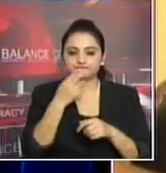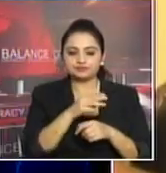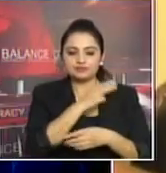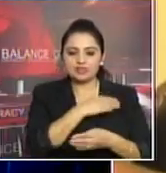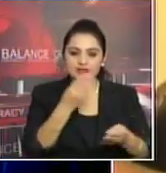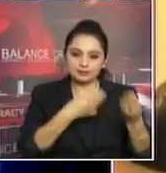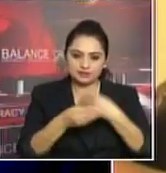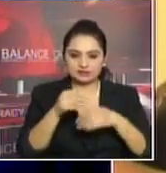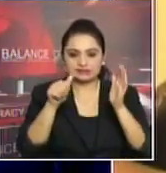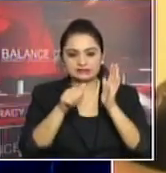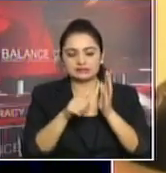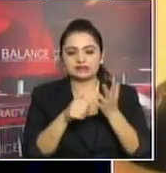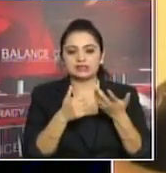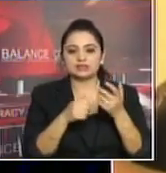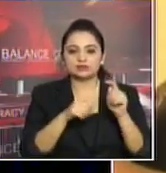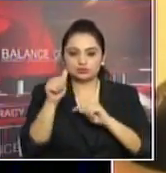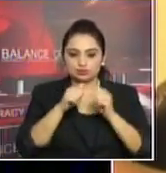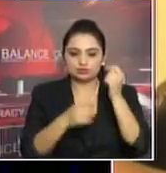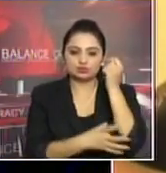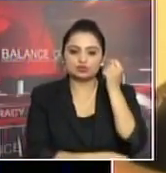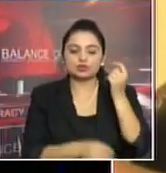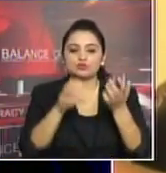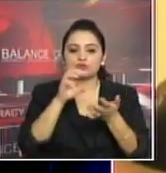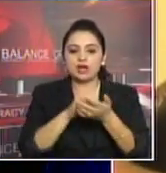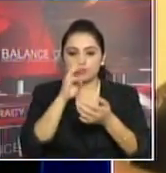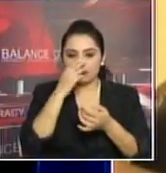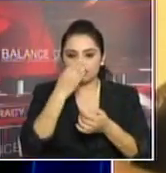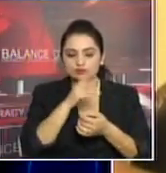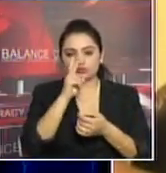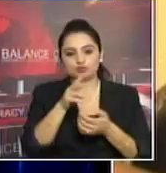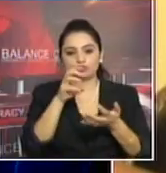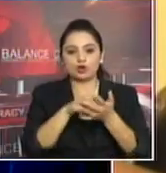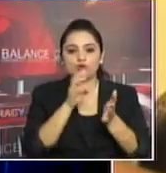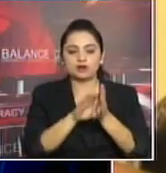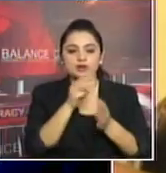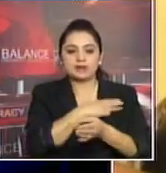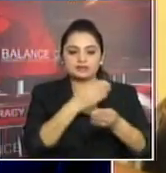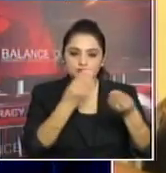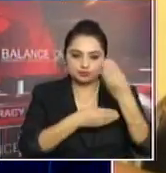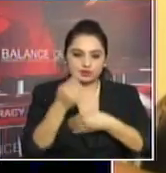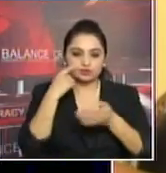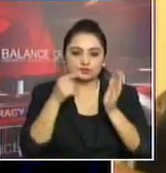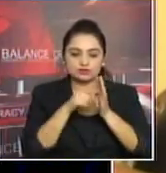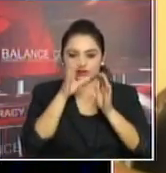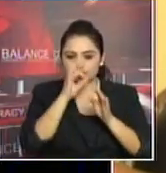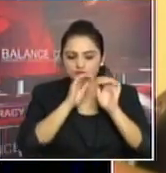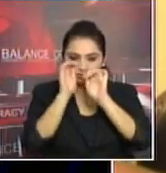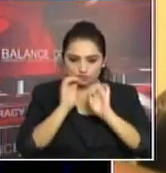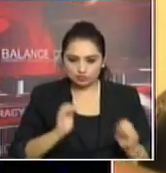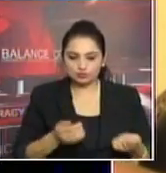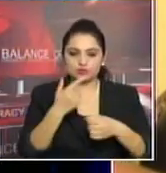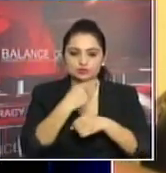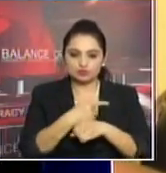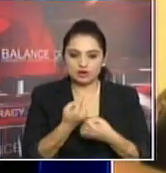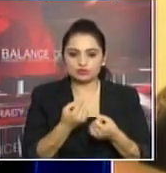बेचबिखन हुने जिल्ला भनेको जुन चाहिँ दुर्गम ठाउँमा रहेको जिल्लाहरूबाट चाहिँ मानव बेचबिखन भइरहेको पाइन्छ। विशेष गरी सिन्धुपाल्चोक, नुवाकोट,